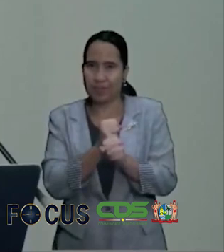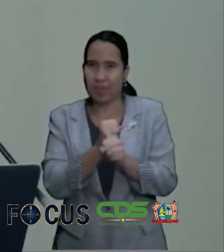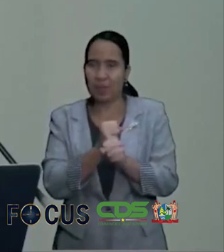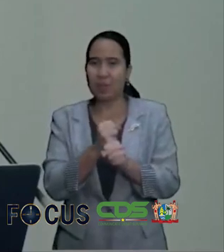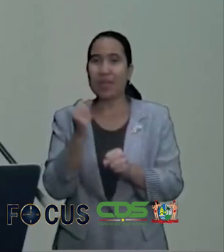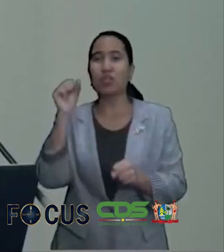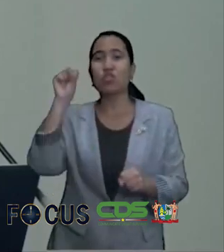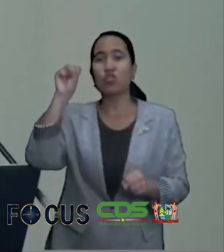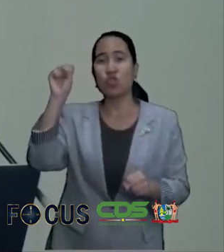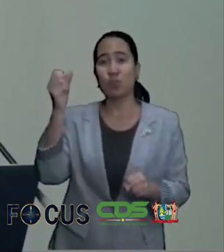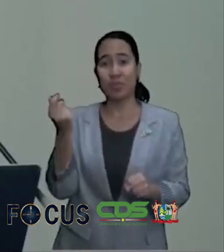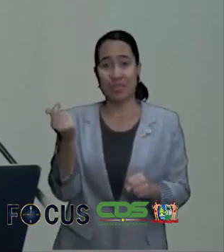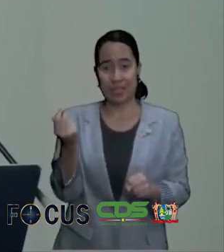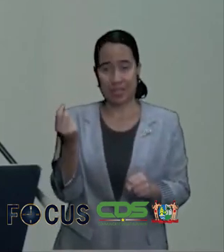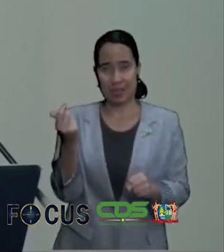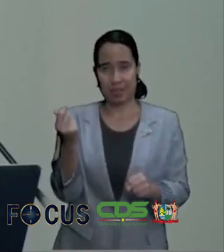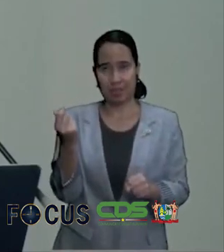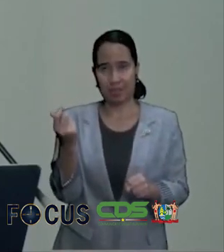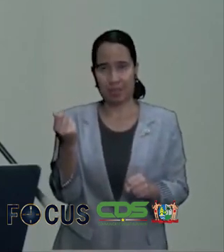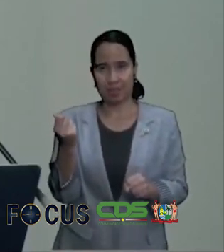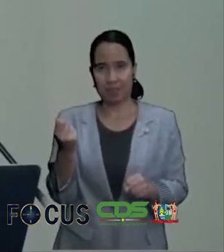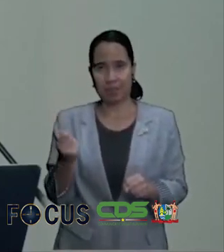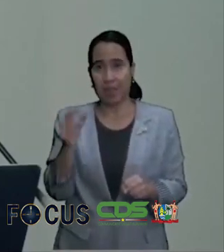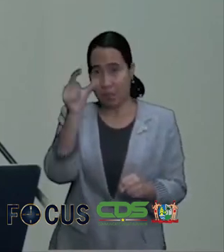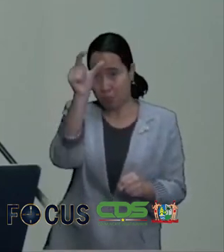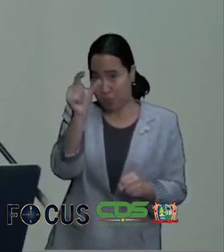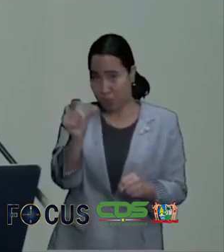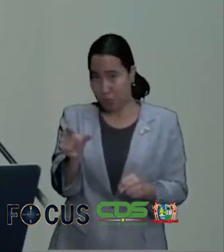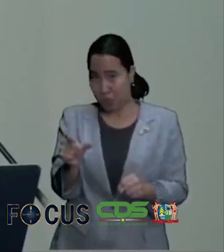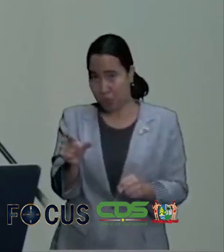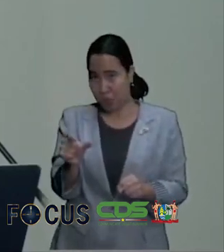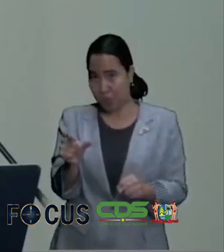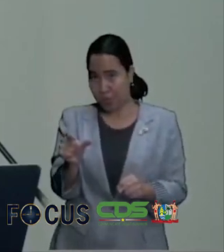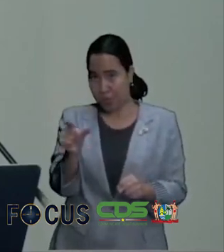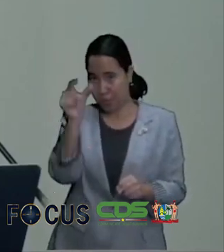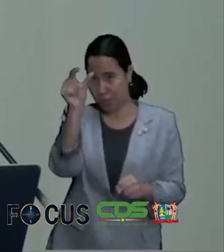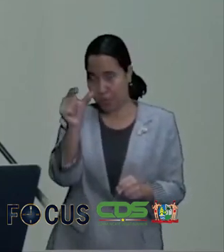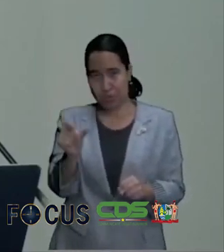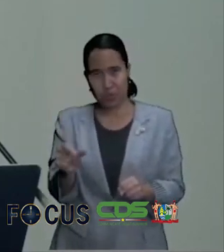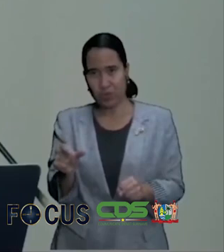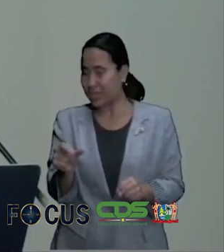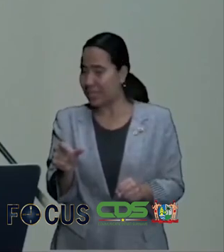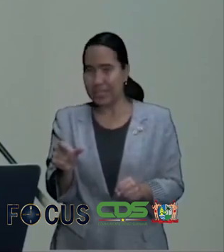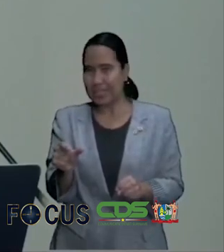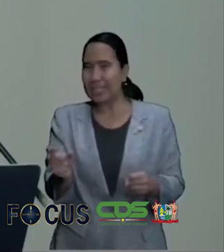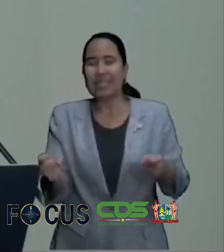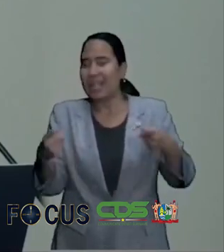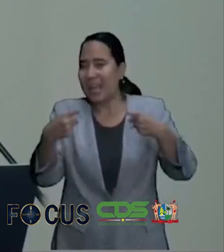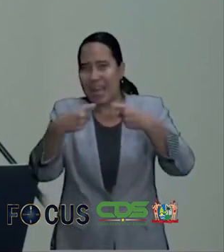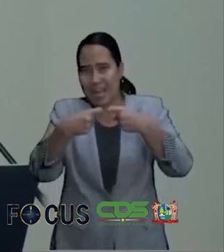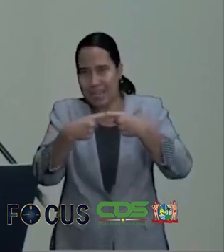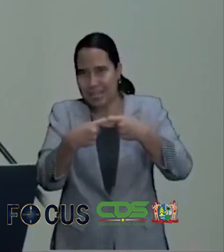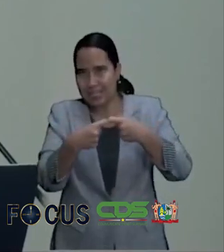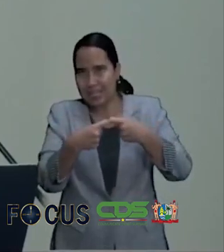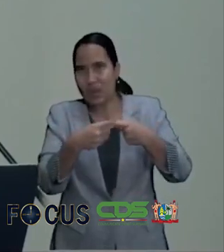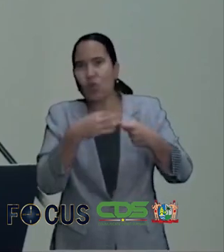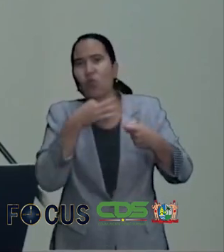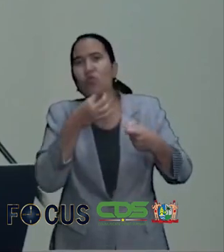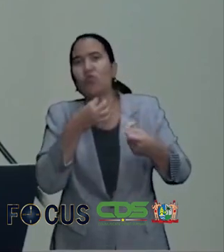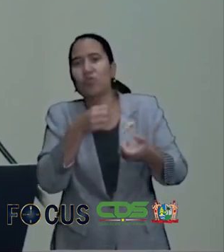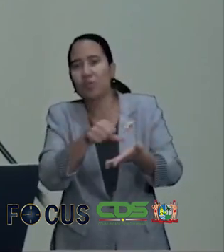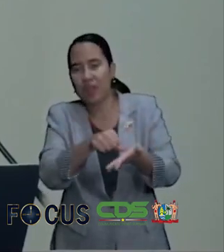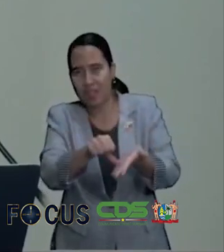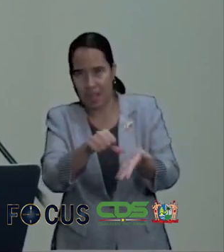objectsubsidie. Dat betekent dus dat de passagier geen extra kosten in rekening gebracht mogen